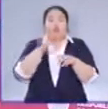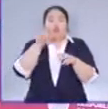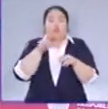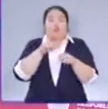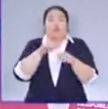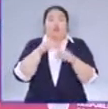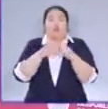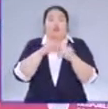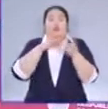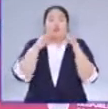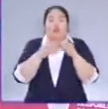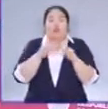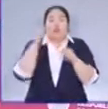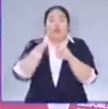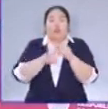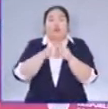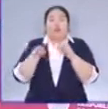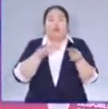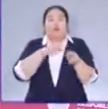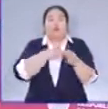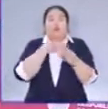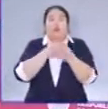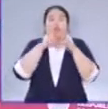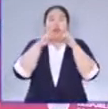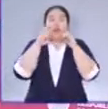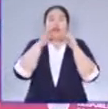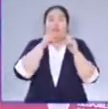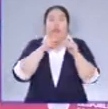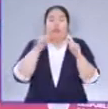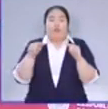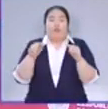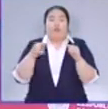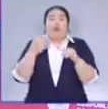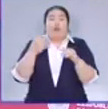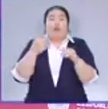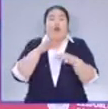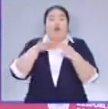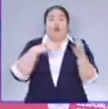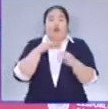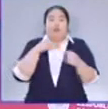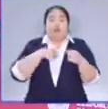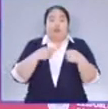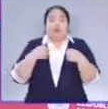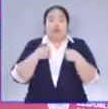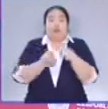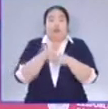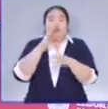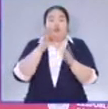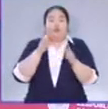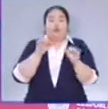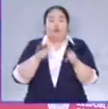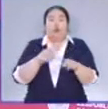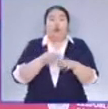avtotransport vositalarini har birini nazorat qilish karantin vaqtida ortiqcha qiyinchiliklarni yuzaga keltirishi